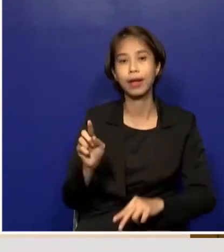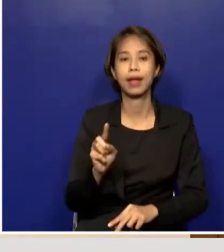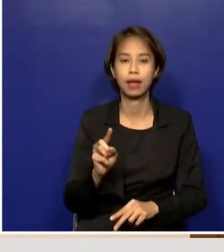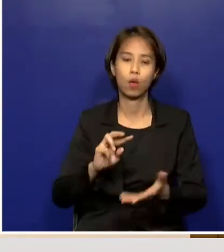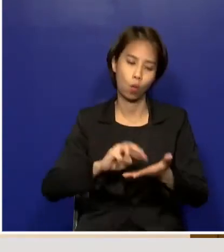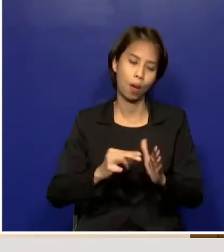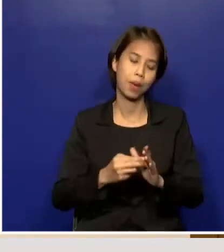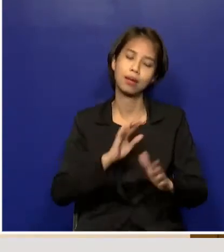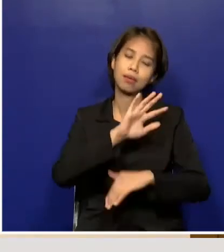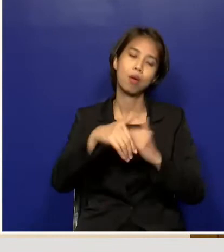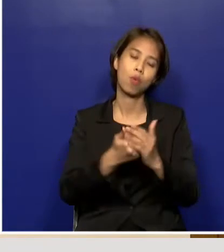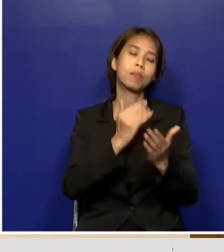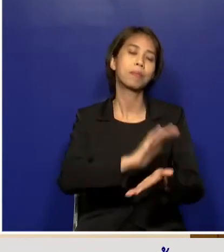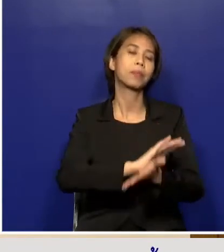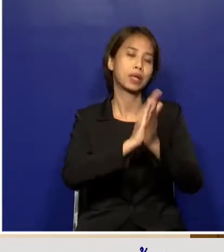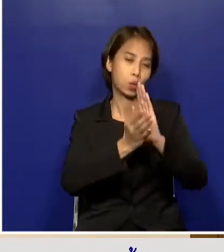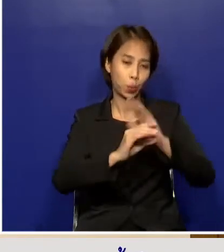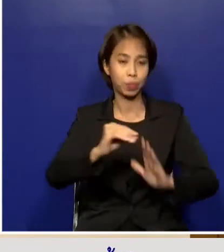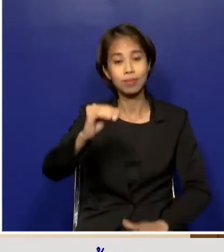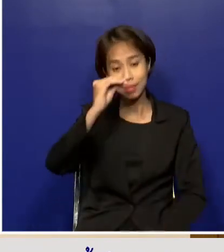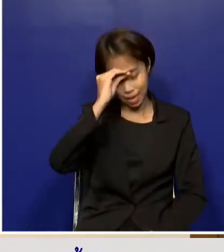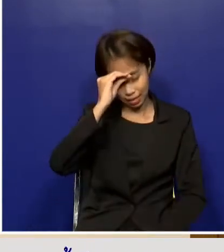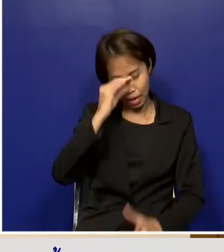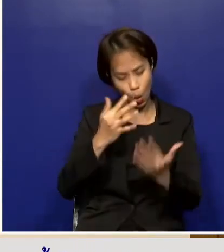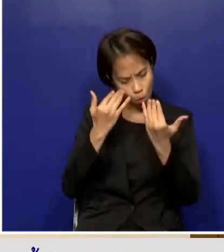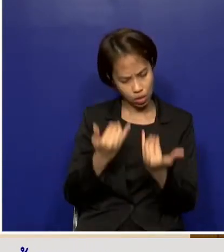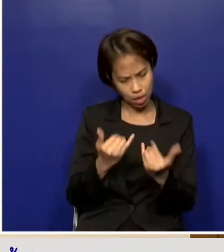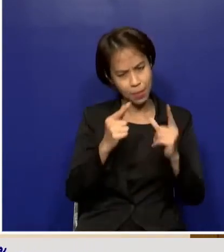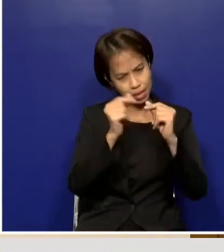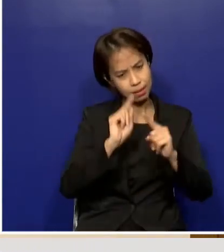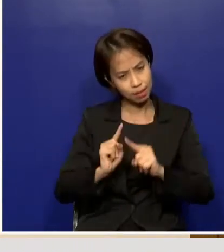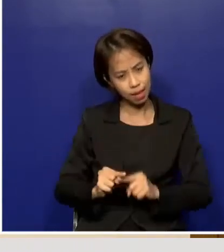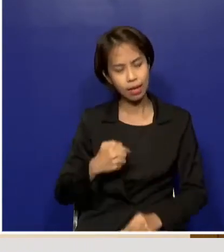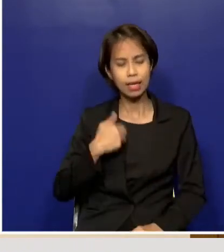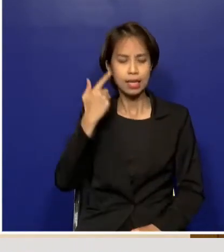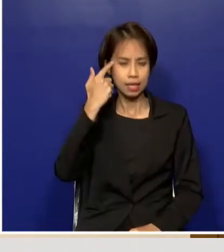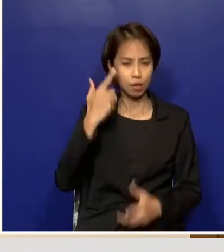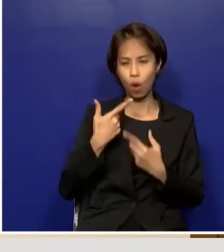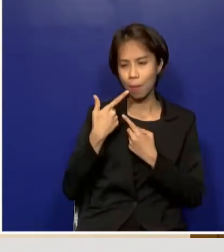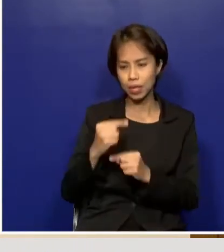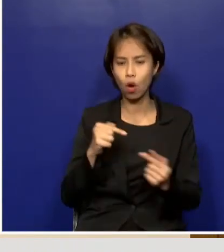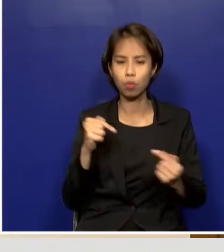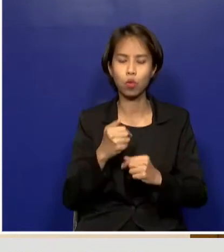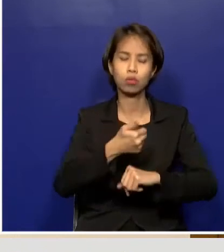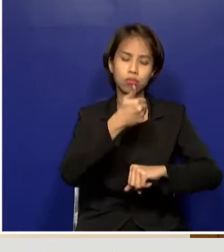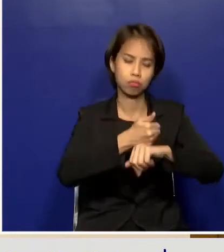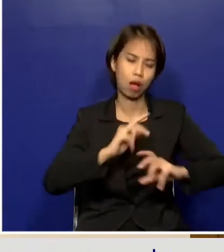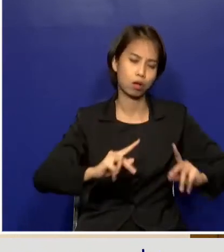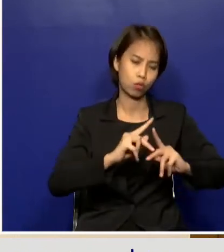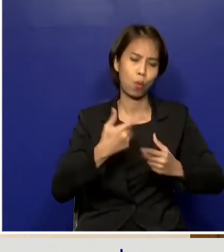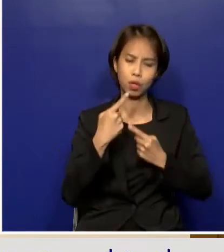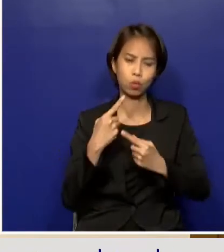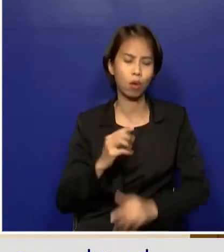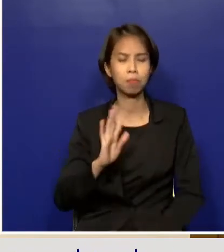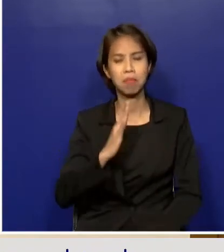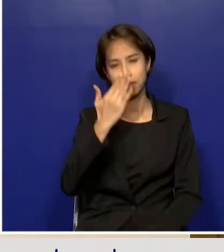ารไปรกศึษานะครับเพรฉั้ผมคิดว่าหลเรื่องเี่ยนะผมก็คงตอดแนท่านรบสกษาไม่ได้หครับในศาณะผมก